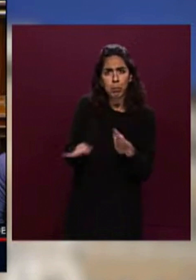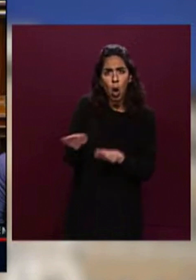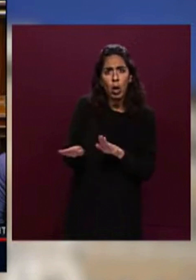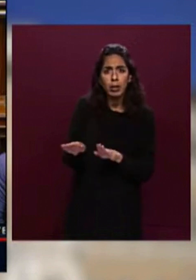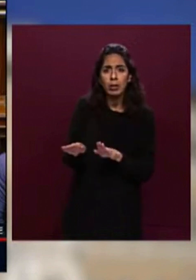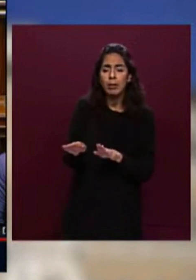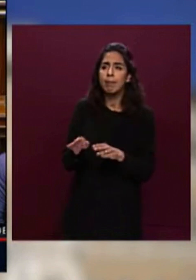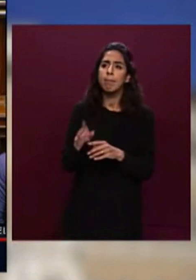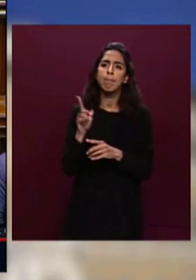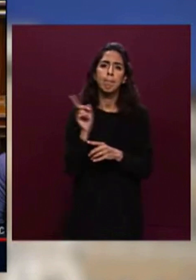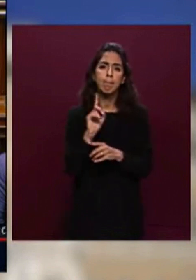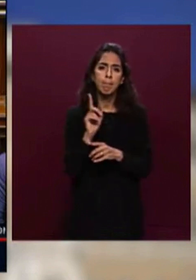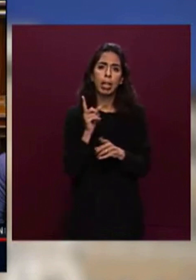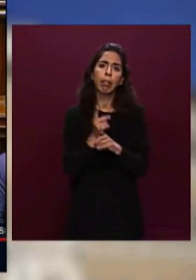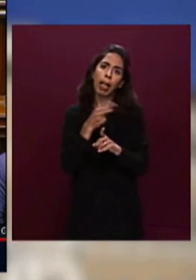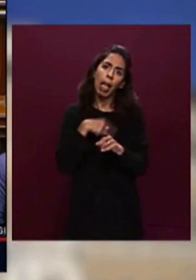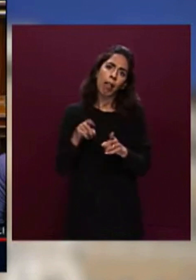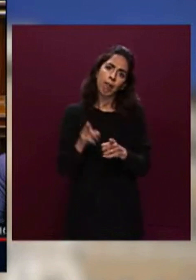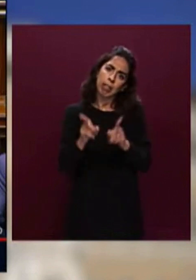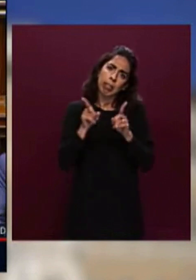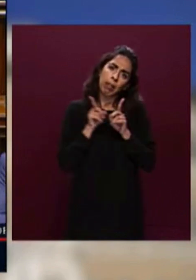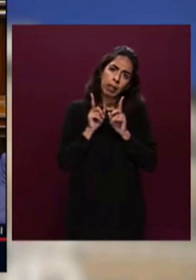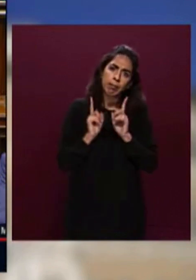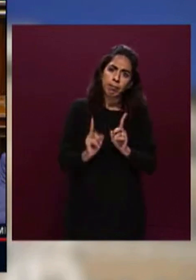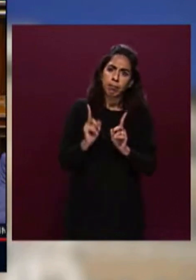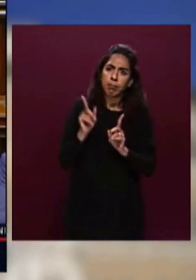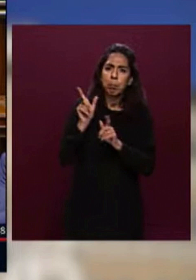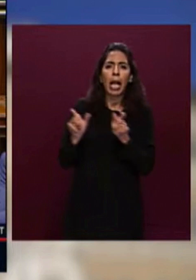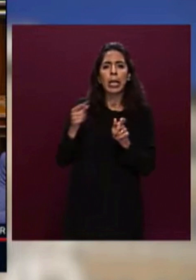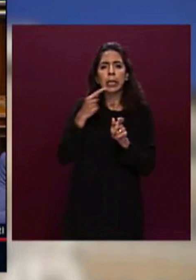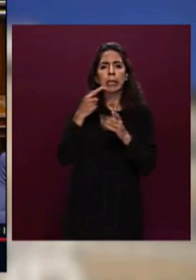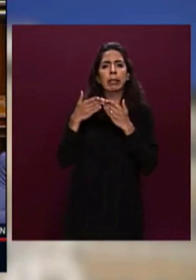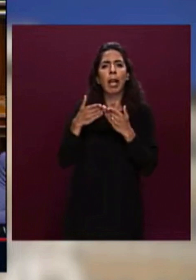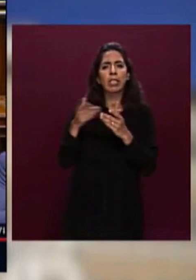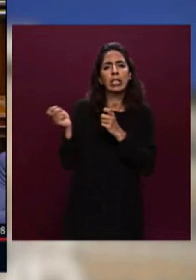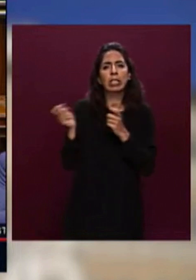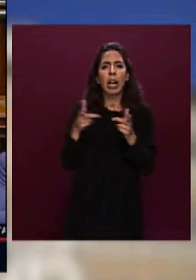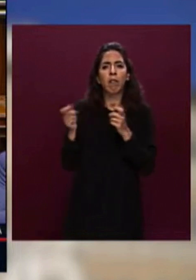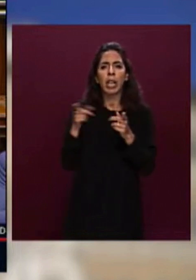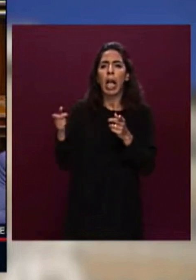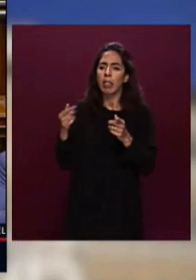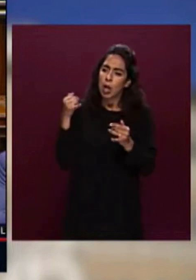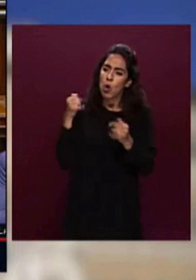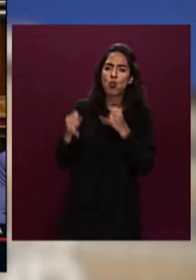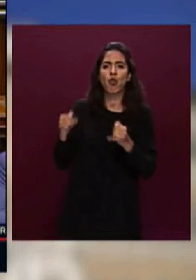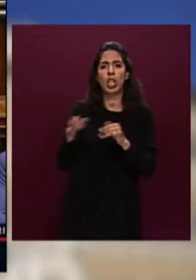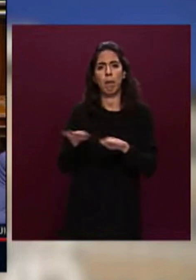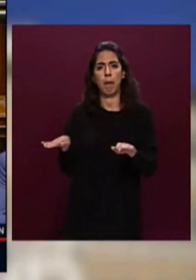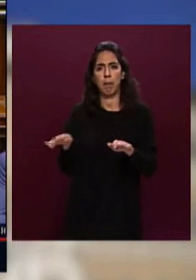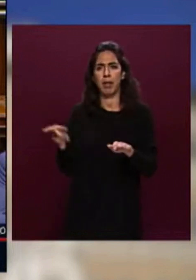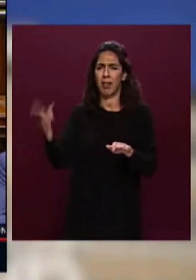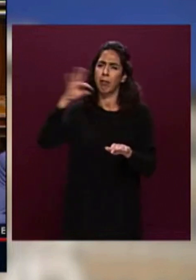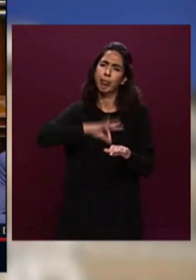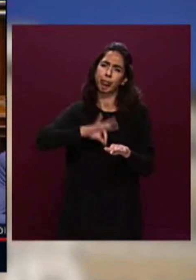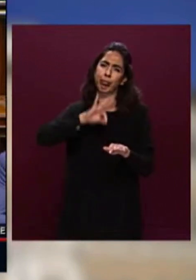dobbiamo difenderci dai trafficanti che li uccidono, che hanno fatto miliardi di euro sulla pelle di quei bambini